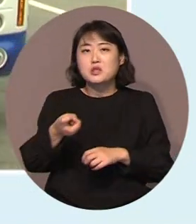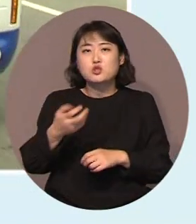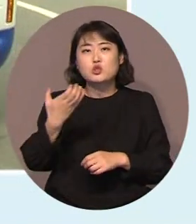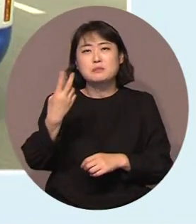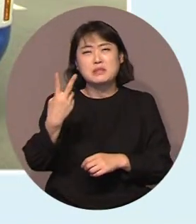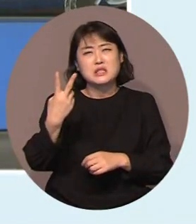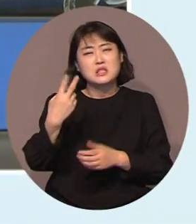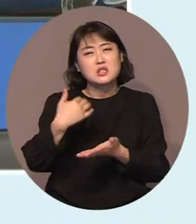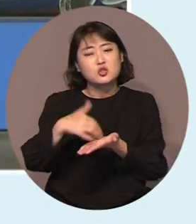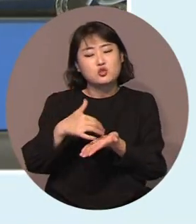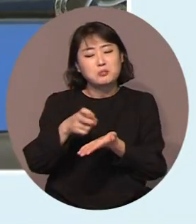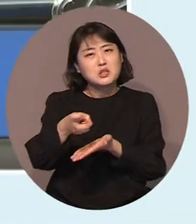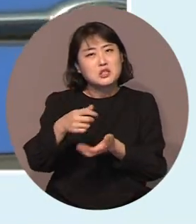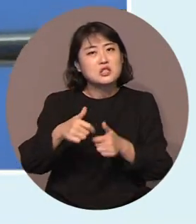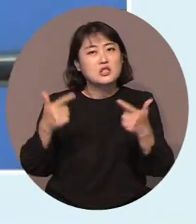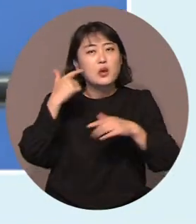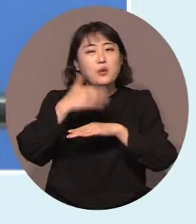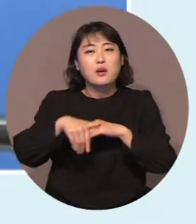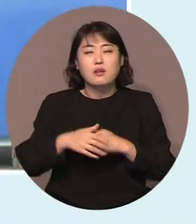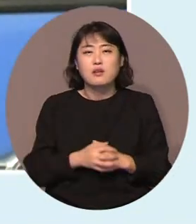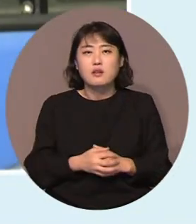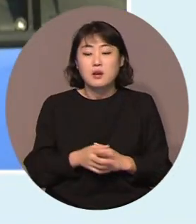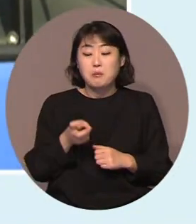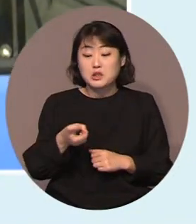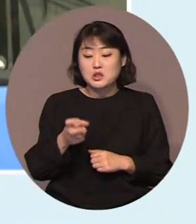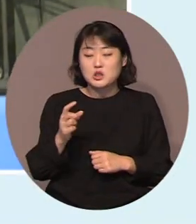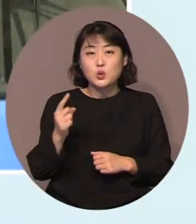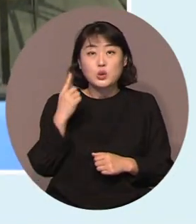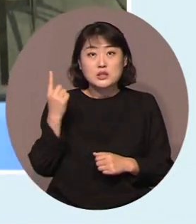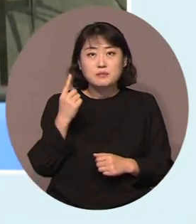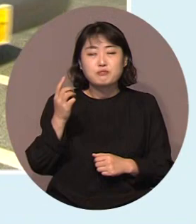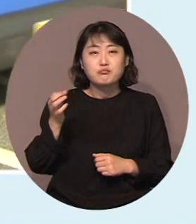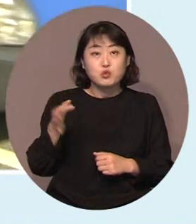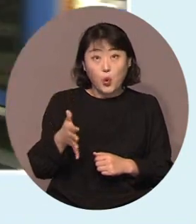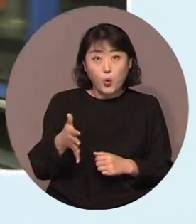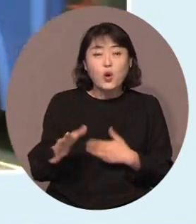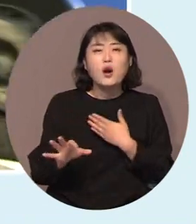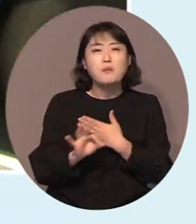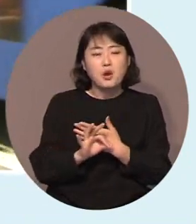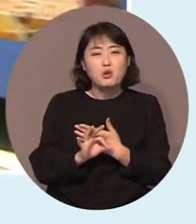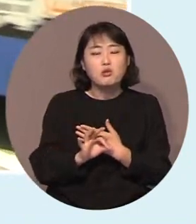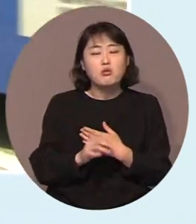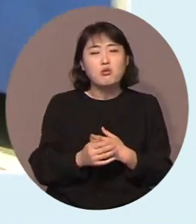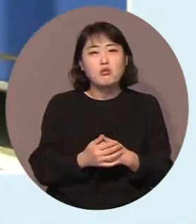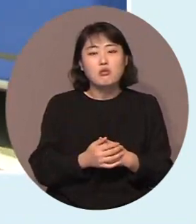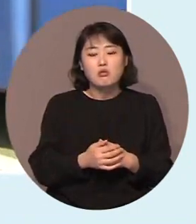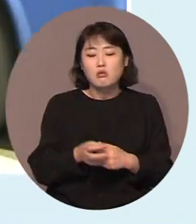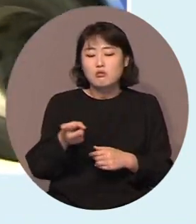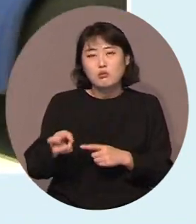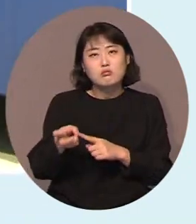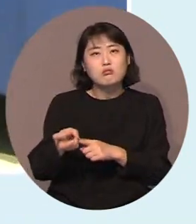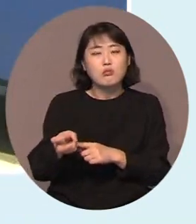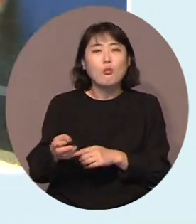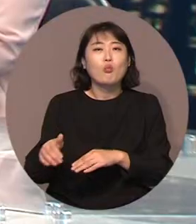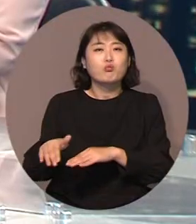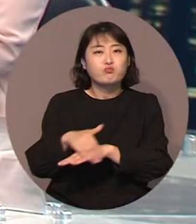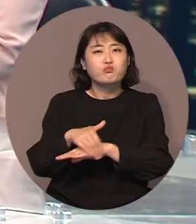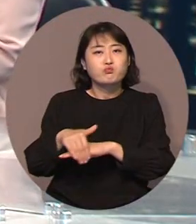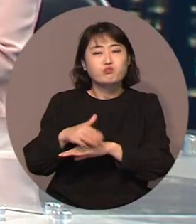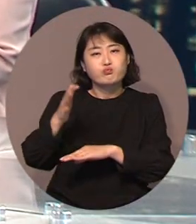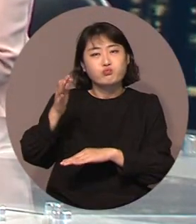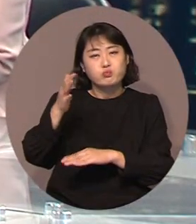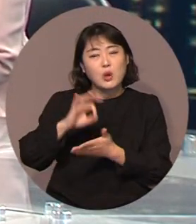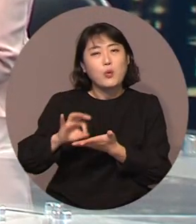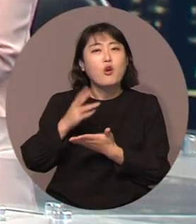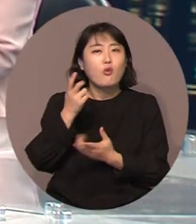합니다. 그러면서 동시에 버스 요금을 무료화한다면 아무래도 대중교통을 이용하시지 않겠나 싶고요. 네,